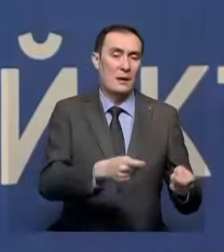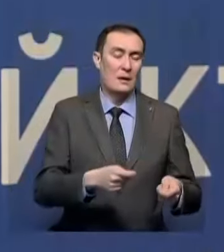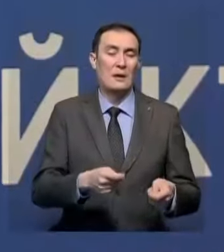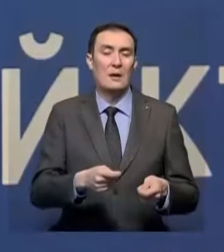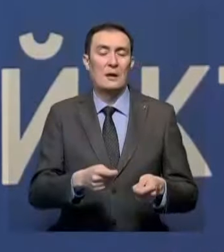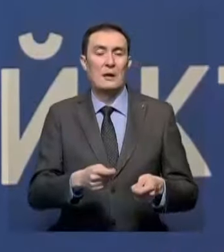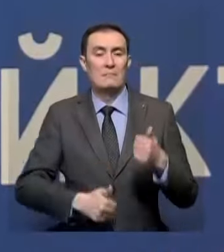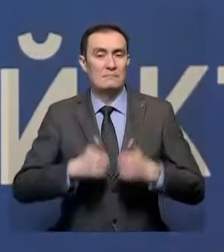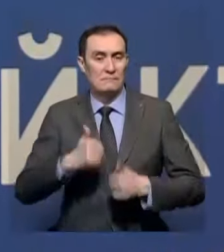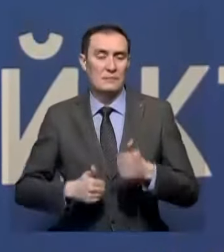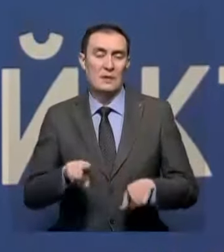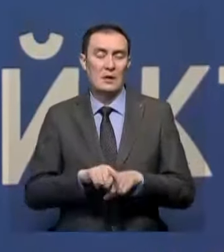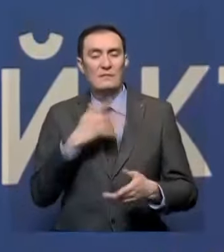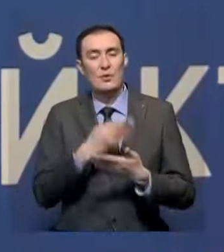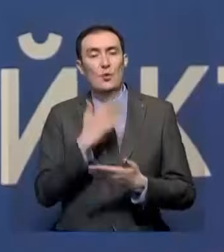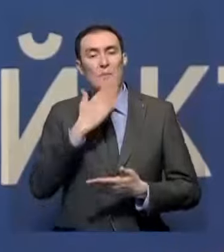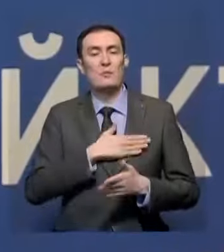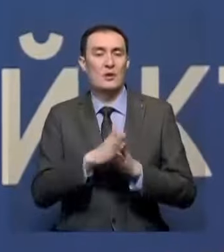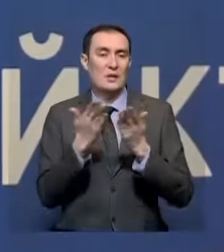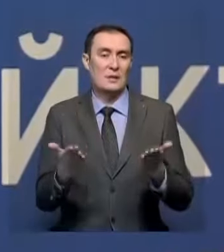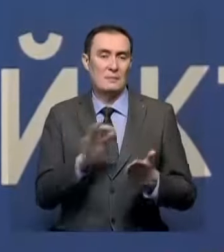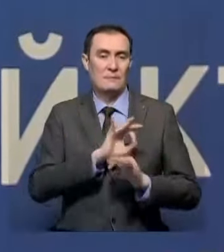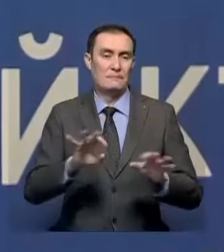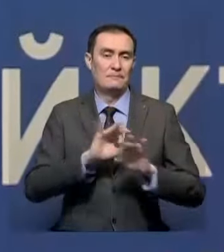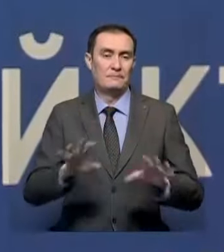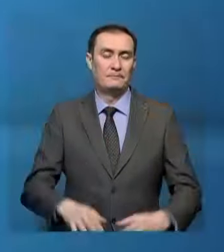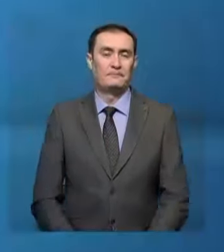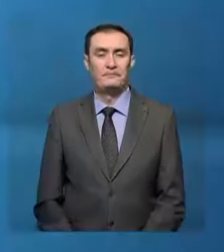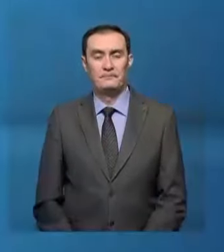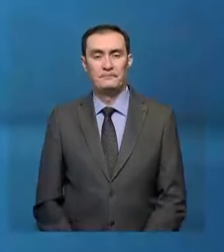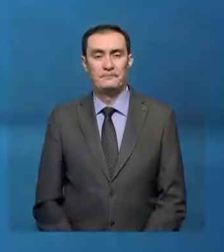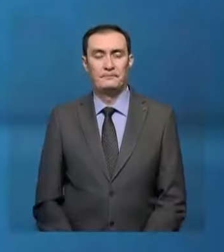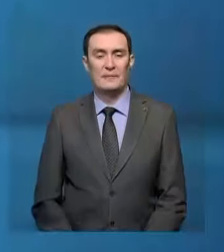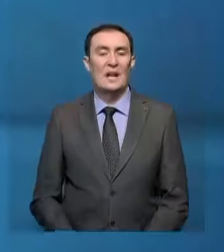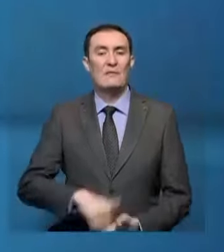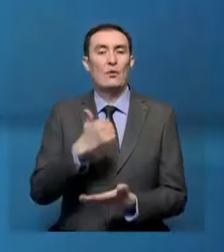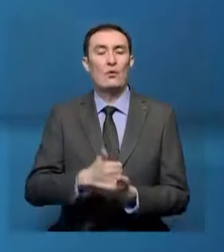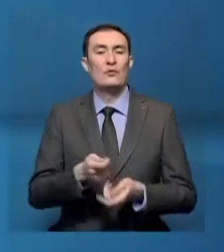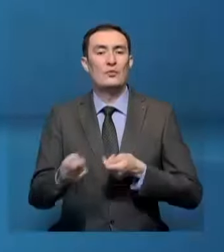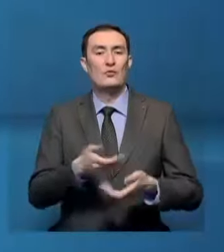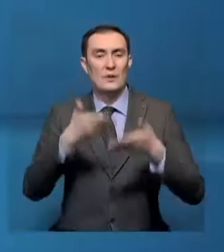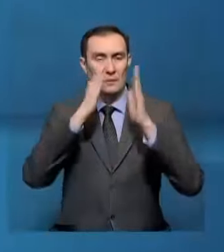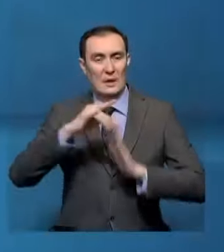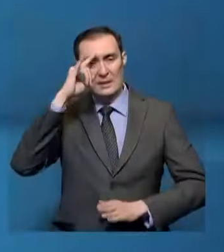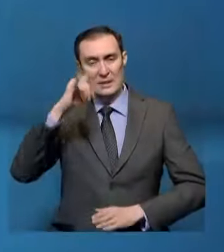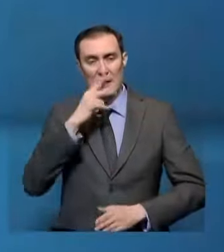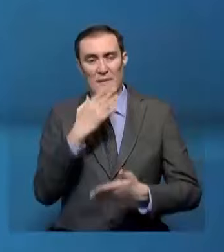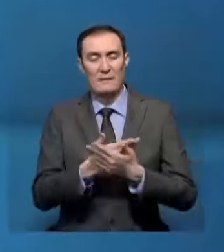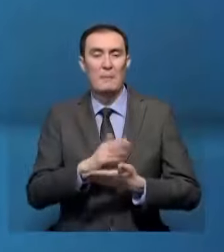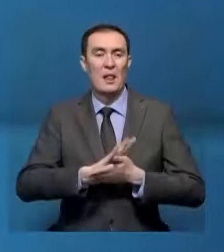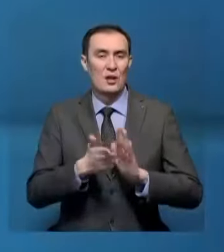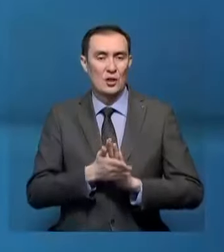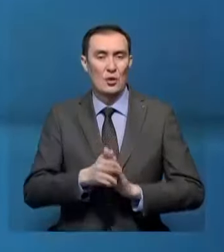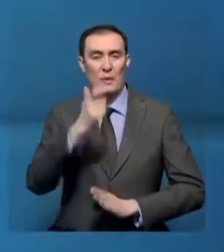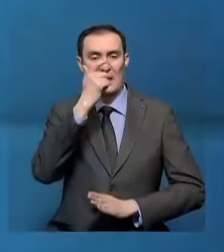челлендж, то есть о своей любимой книге. Верховный муфтий Казахстана презентовал